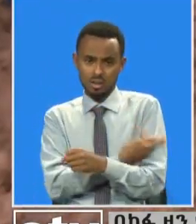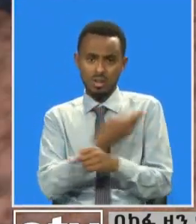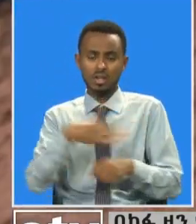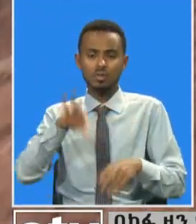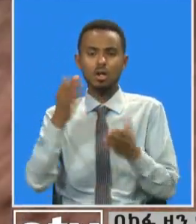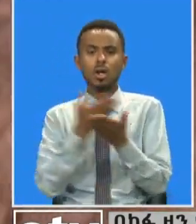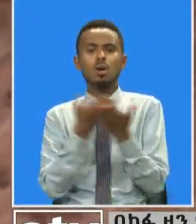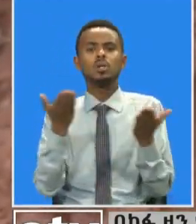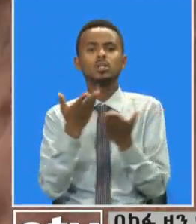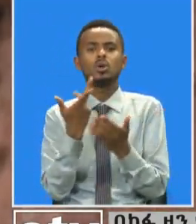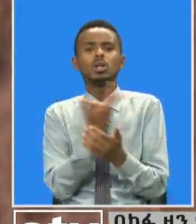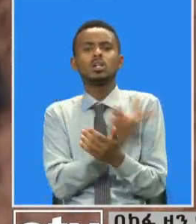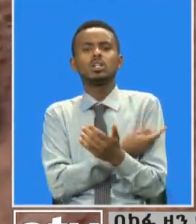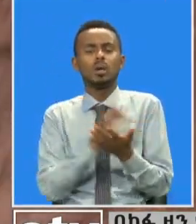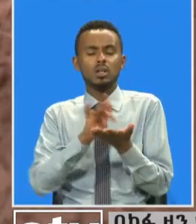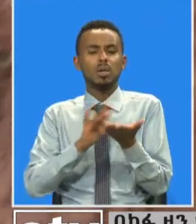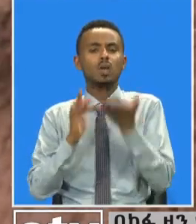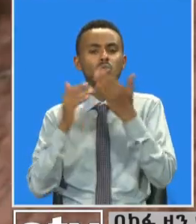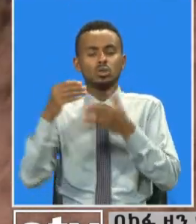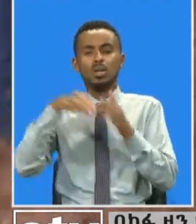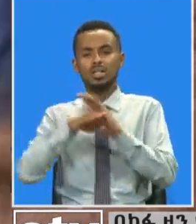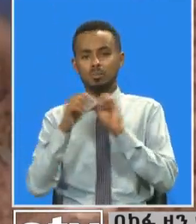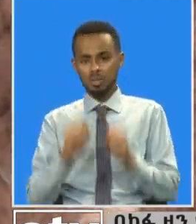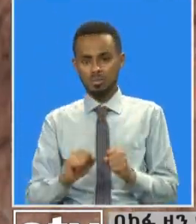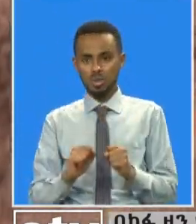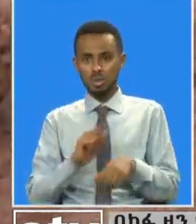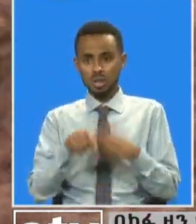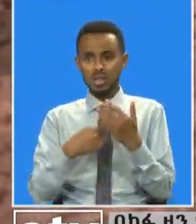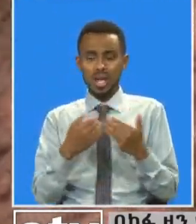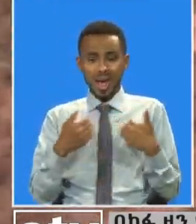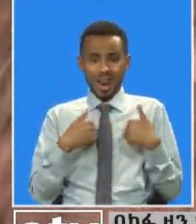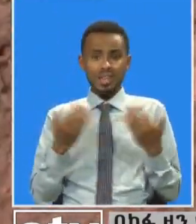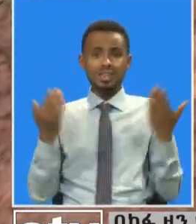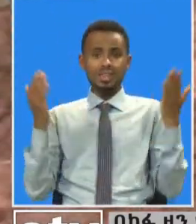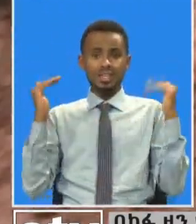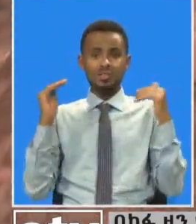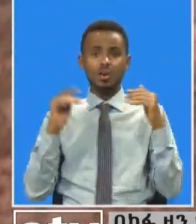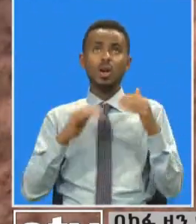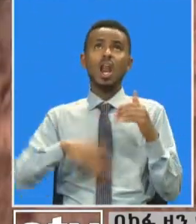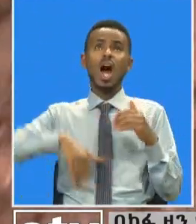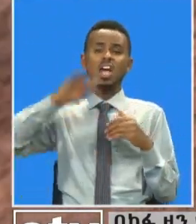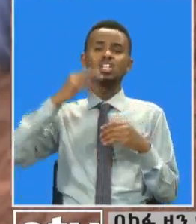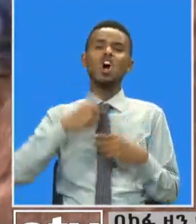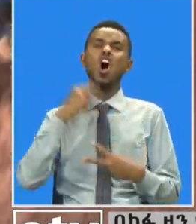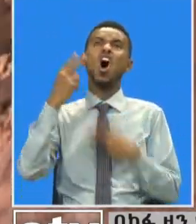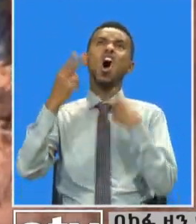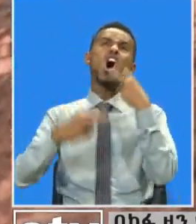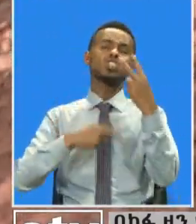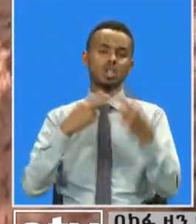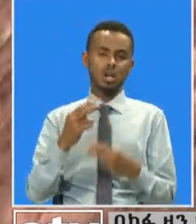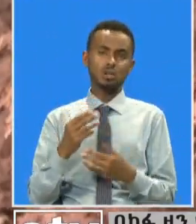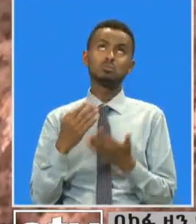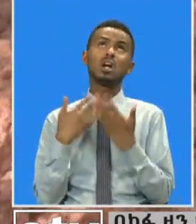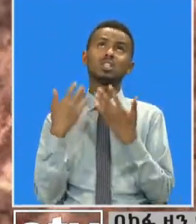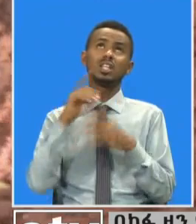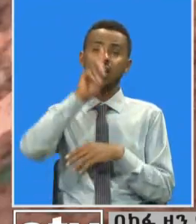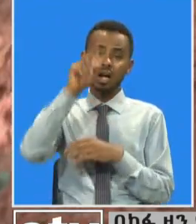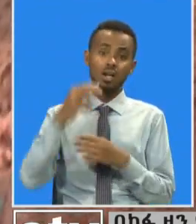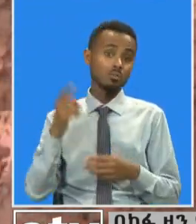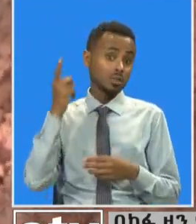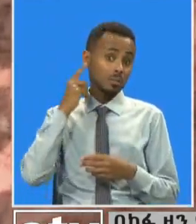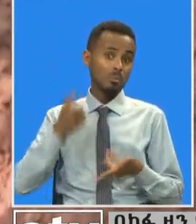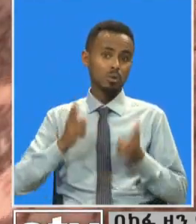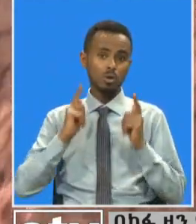በየትኛው የክትባት መድኃኒቶችን ማስገባት ትችላለን? ስለዚህ ያለ ተስፋ ወደ ላይ እንጮኋለን የሚሰማን ቢኖር፣ አቤት እንላለን የሚሰማን